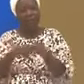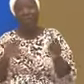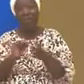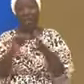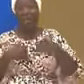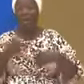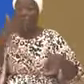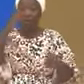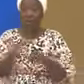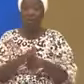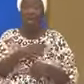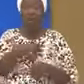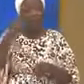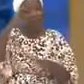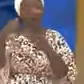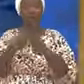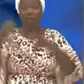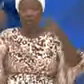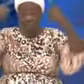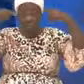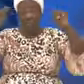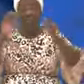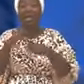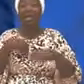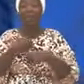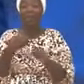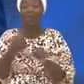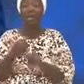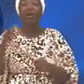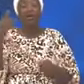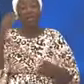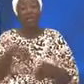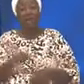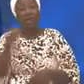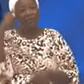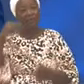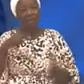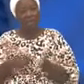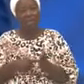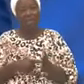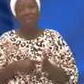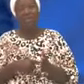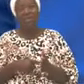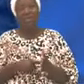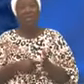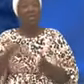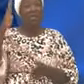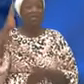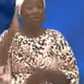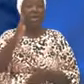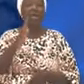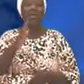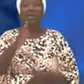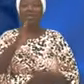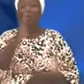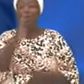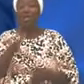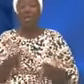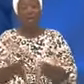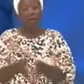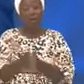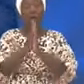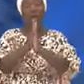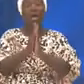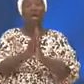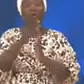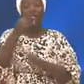qu'ils avaient promis et toutes les proclamations voici sur encore sûr je crois je me laisse